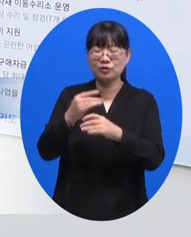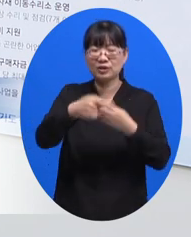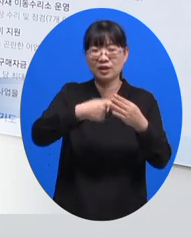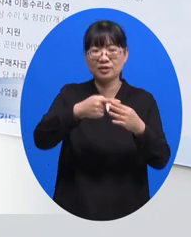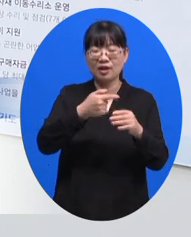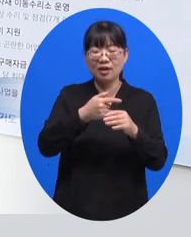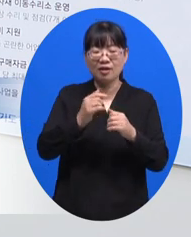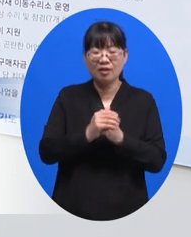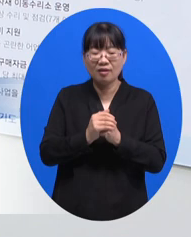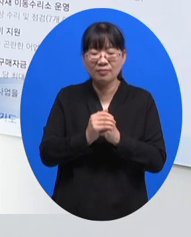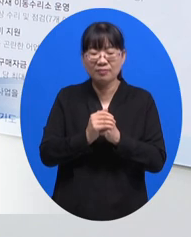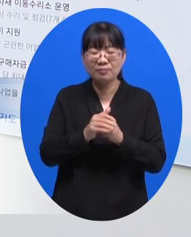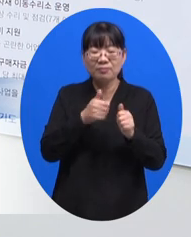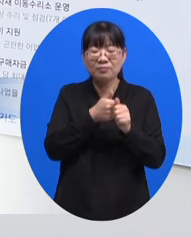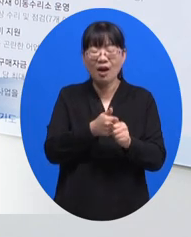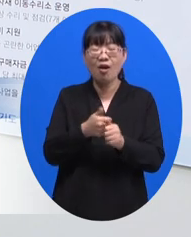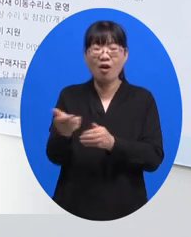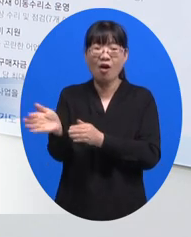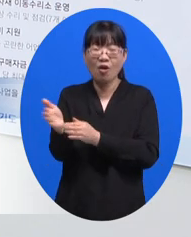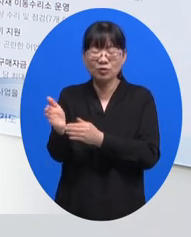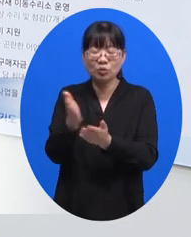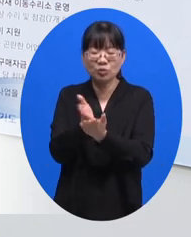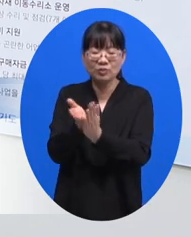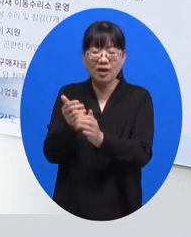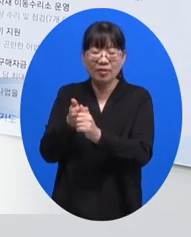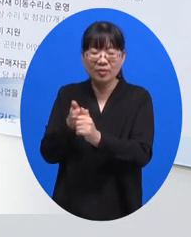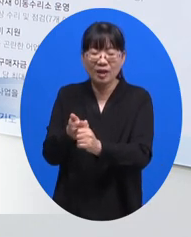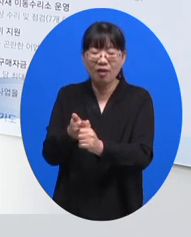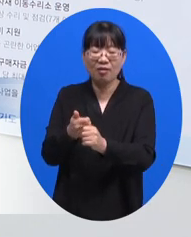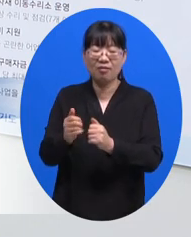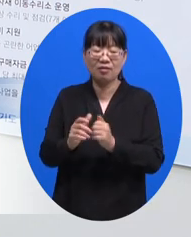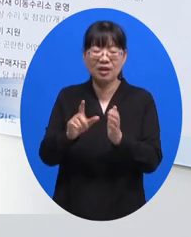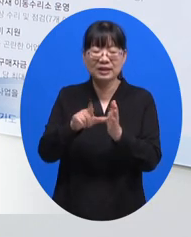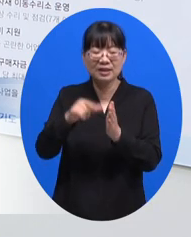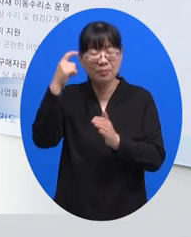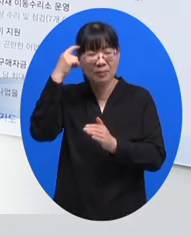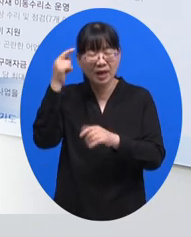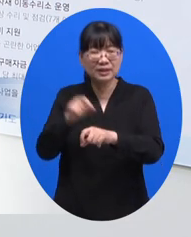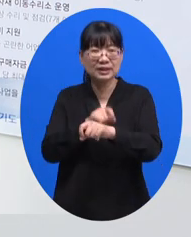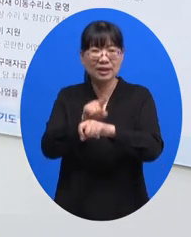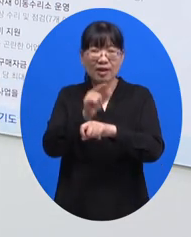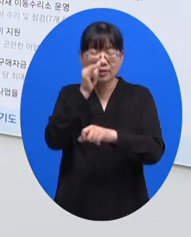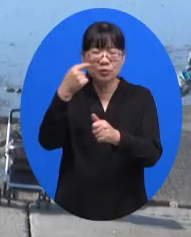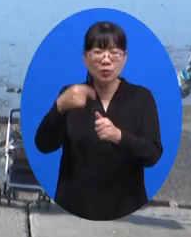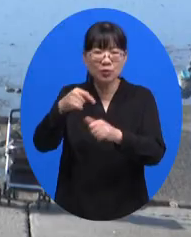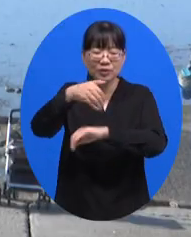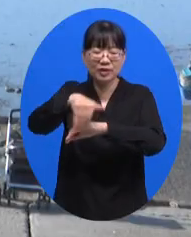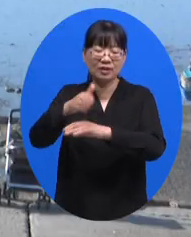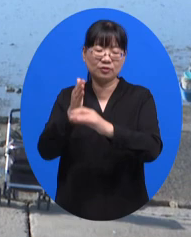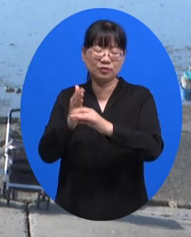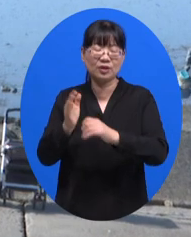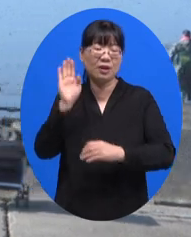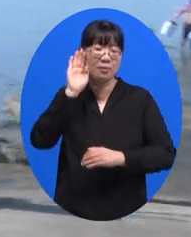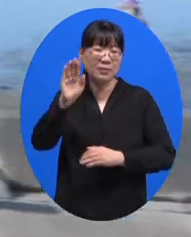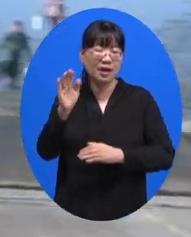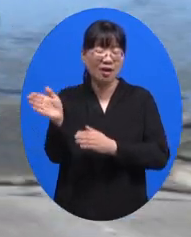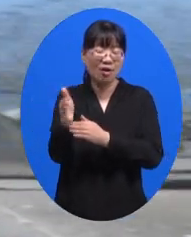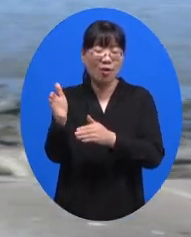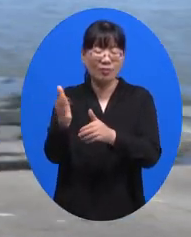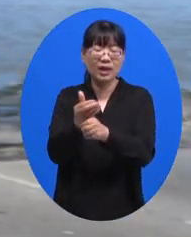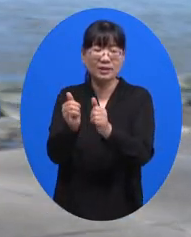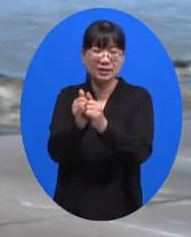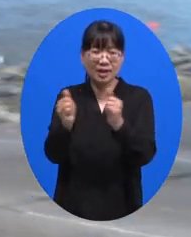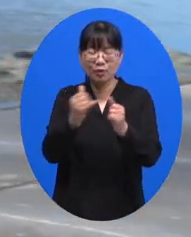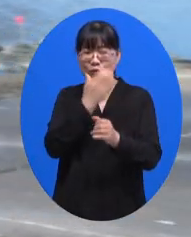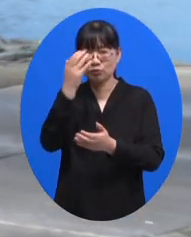계절별, 어종별, 생산 시기를 고려하여 특색 있는 교육 과정을 편성할 계획입니다. 미래 어업인의